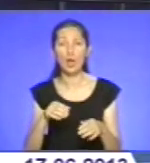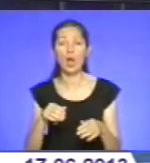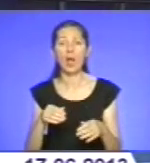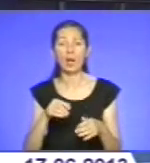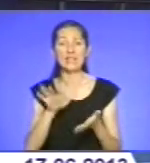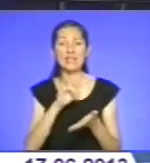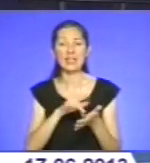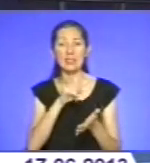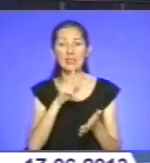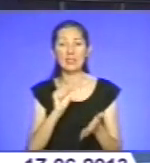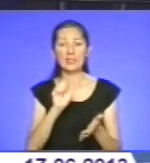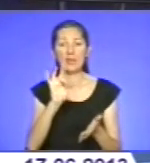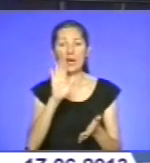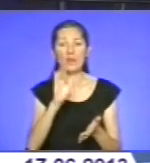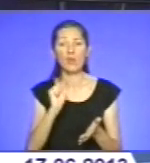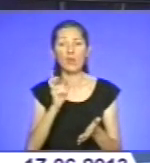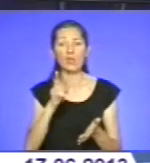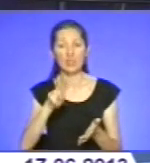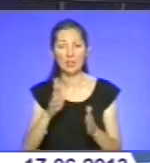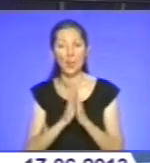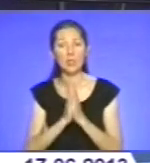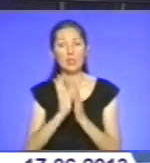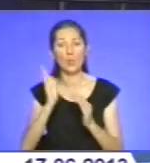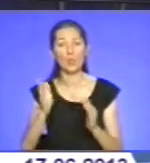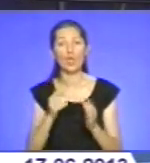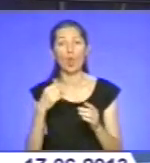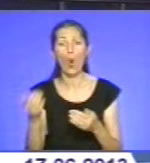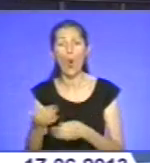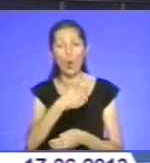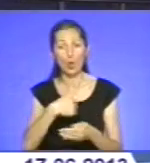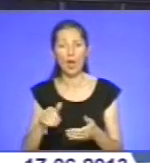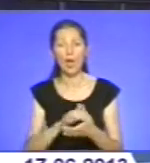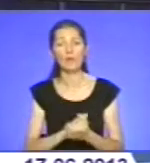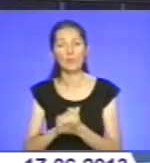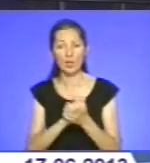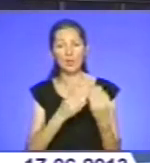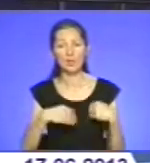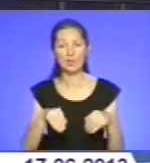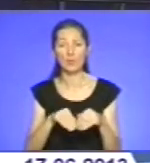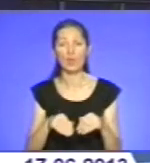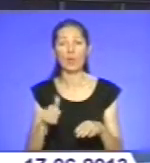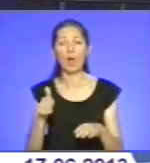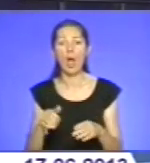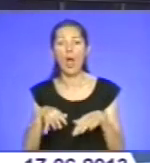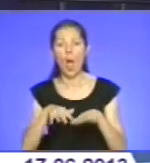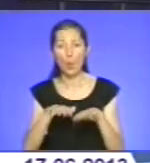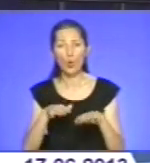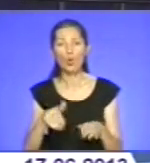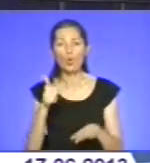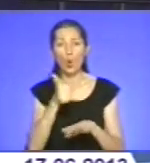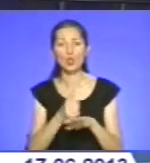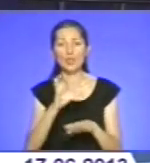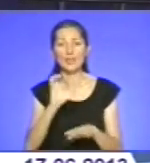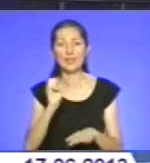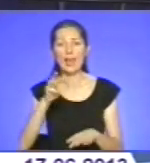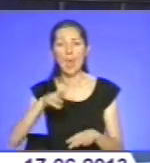майбутній урожай, здоров'я та злагоду у сім'ях хліборобів. Божественну літургію очолив владика Василій Семенюк, архієпископ і митрополит